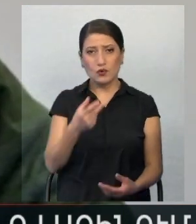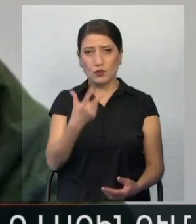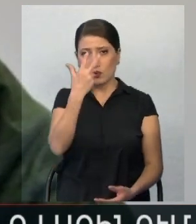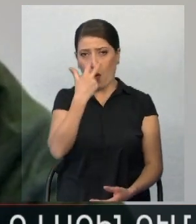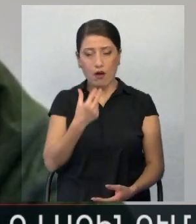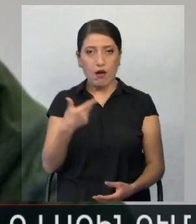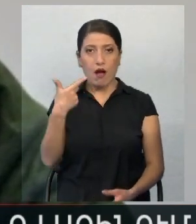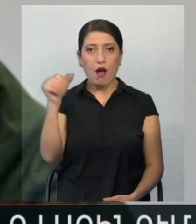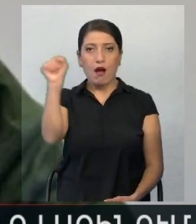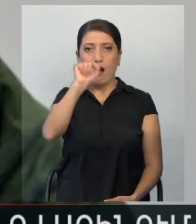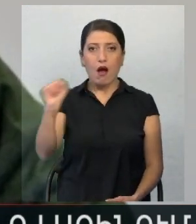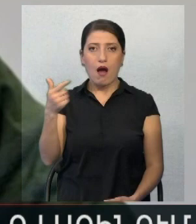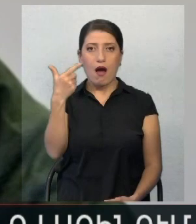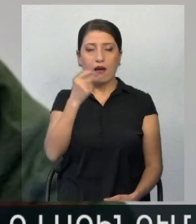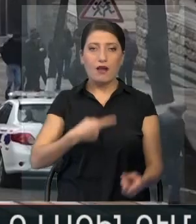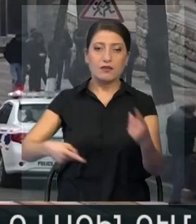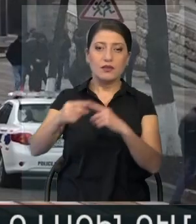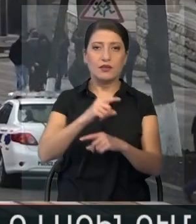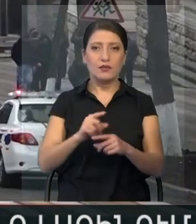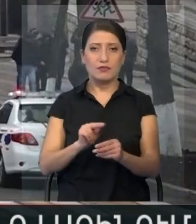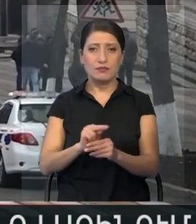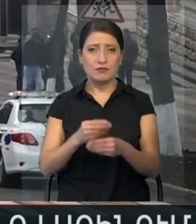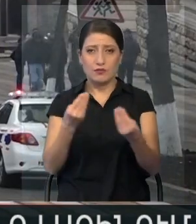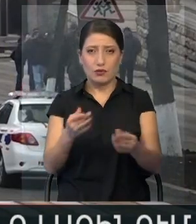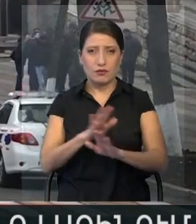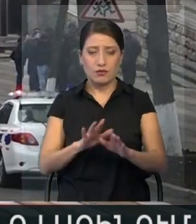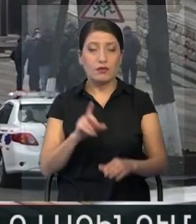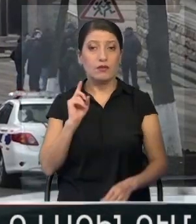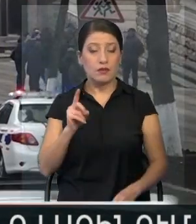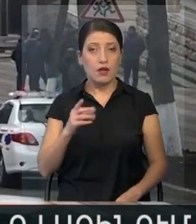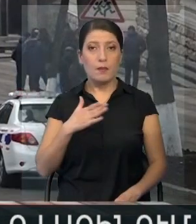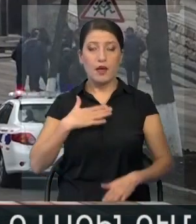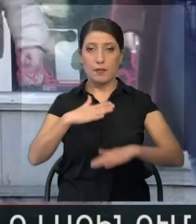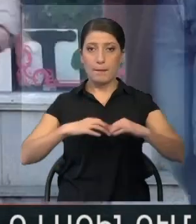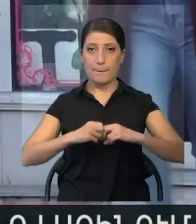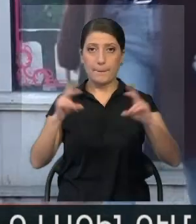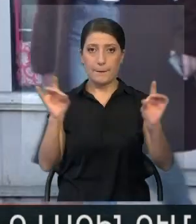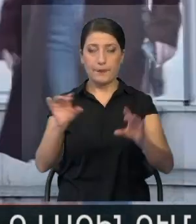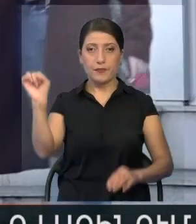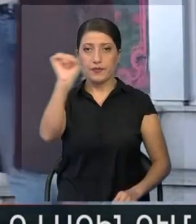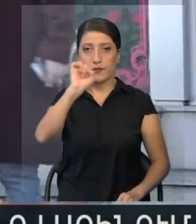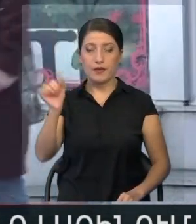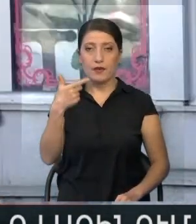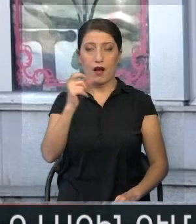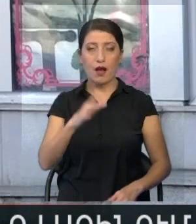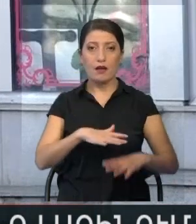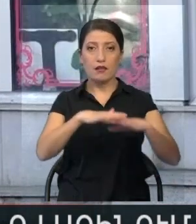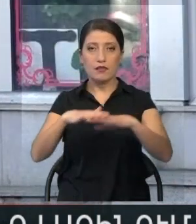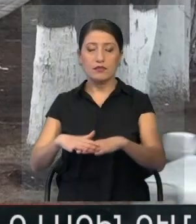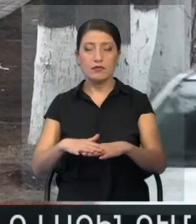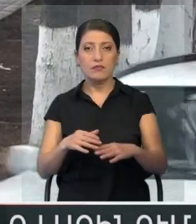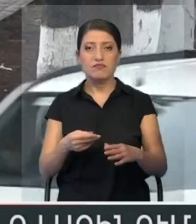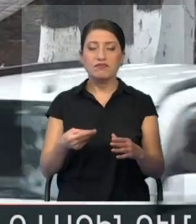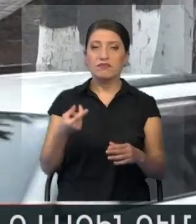Արցախի գազի վերականգնում չէին նախաձեռնի։ Ամեն դեպքում, ըստ վերլուծաբանների, Արցախի գազամատակարարման վերականգնման